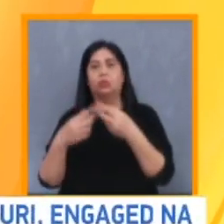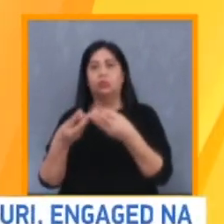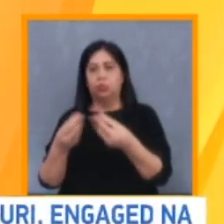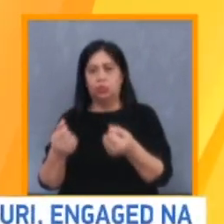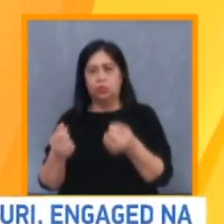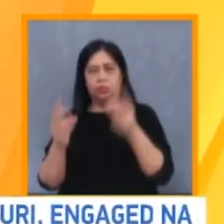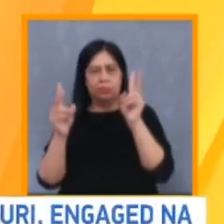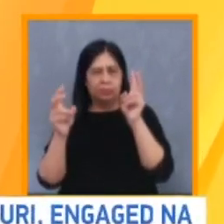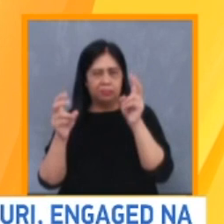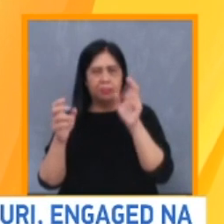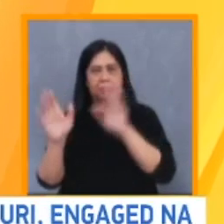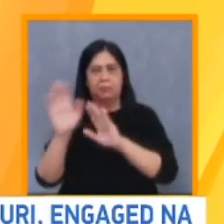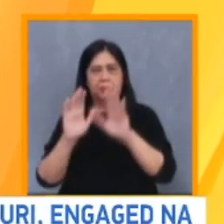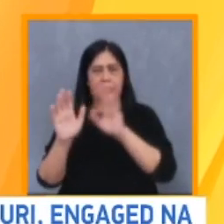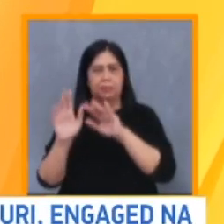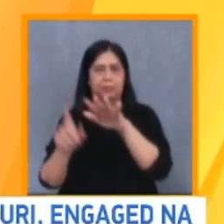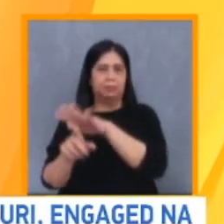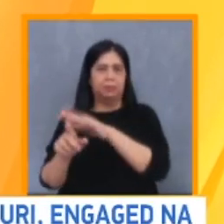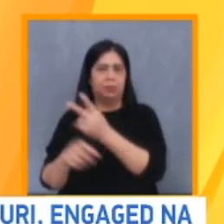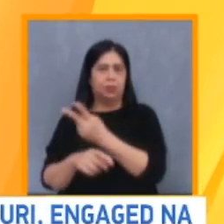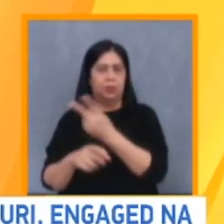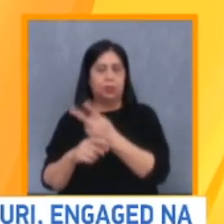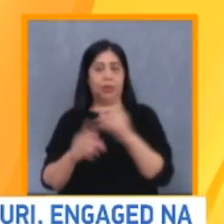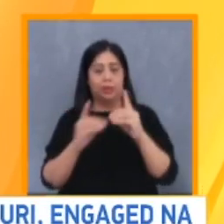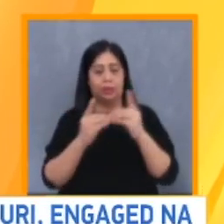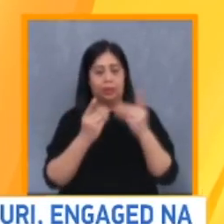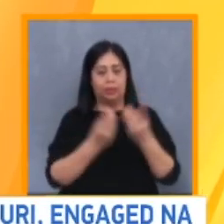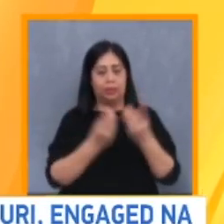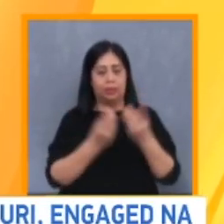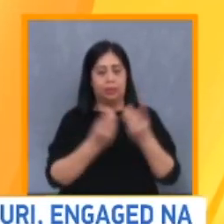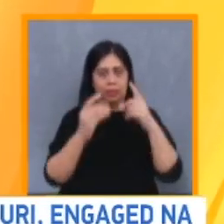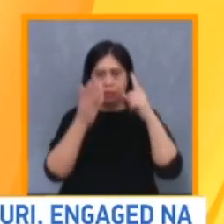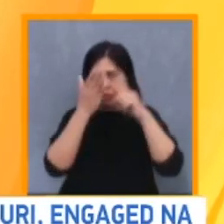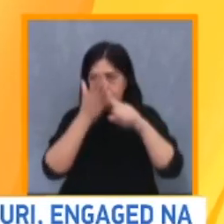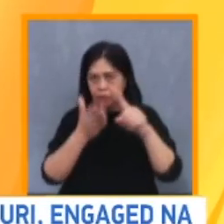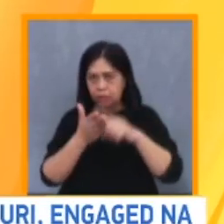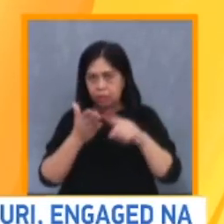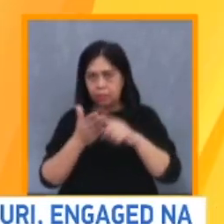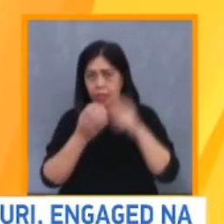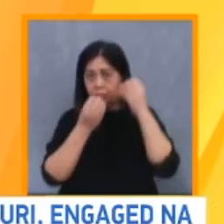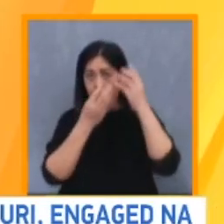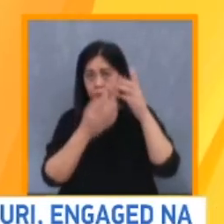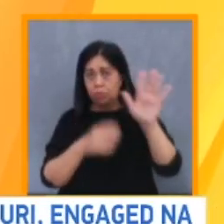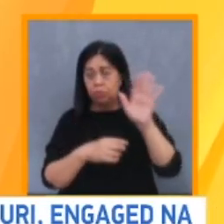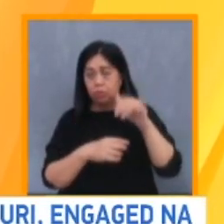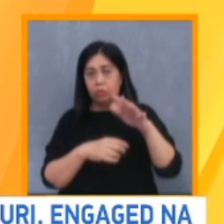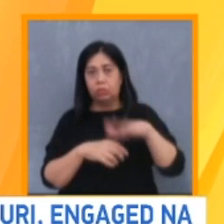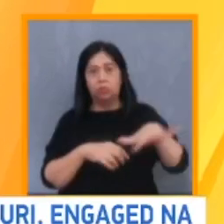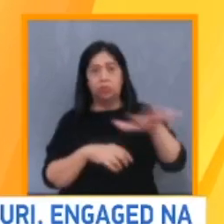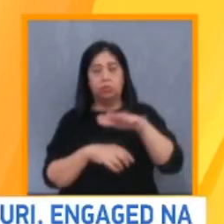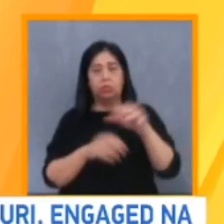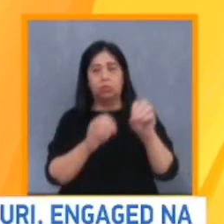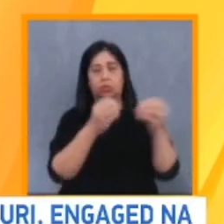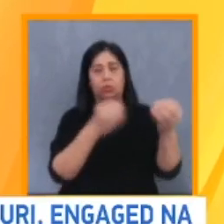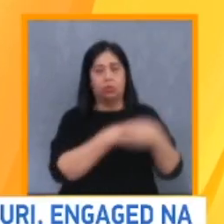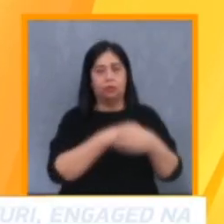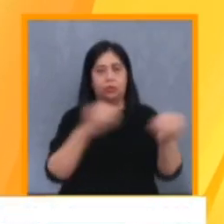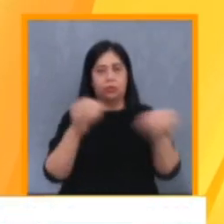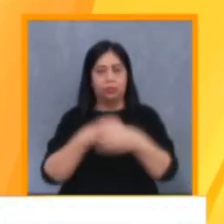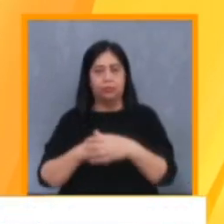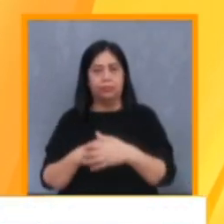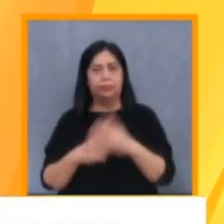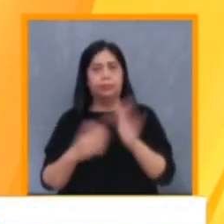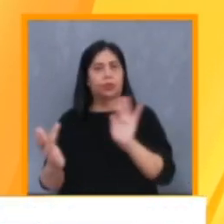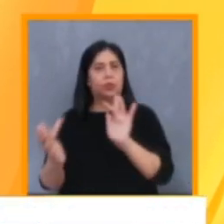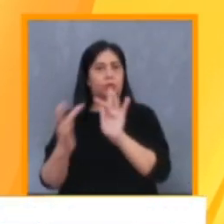cases. Ang DepEd naman, binavalidate pa raw ang impormasyon sa kanilang field offices. Nakipag-ugnayan na rin daw sa kanila ang